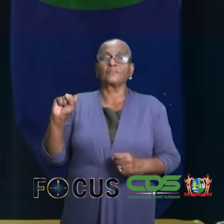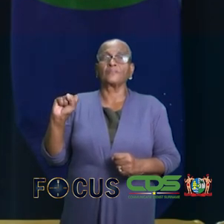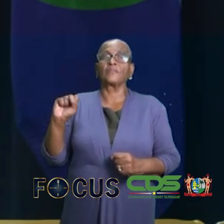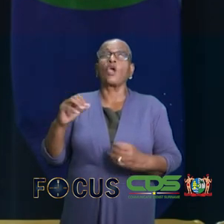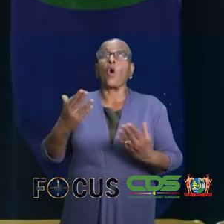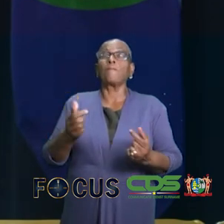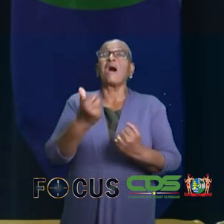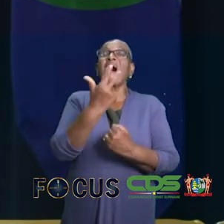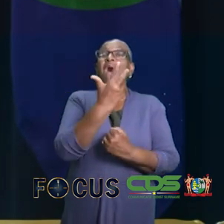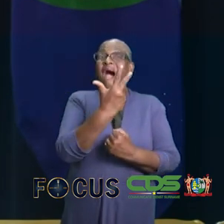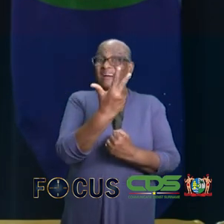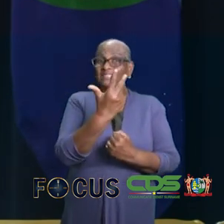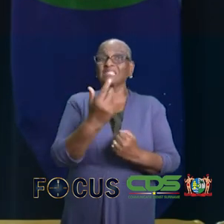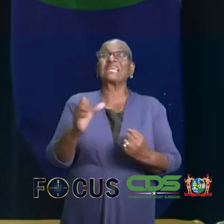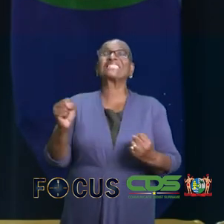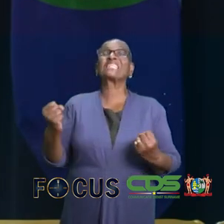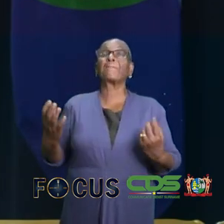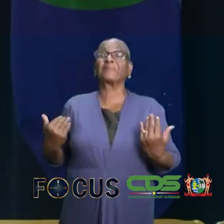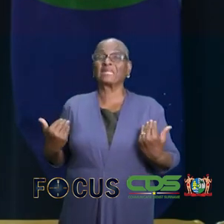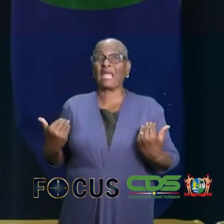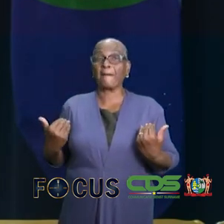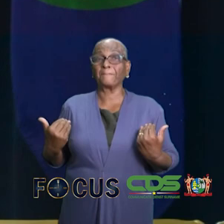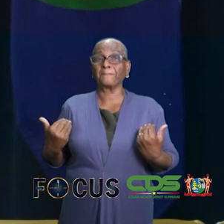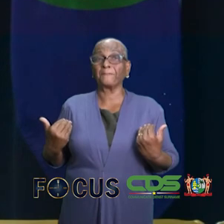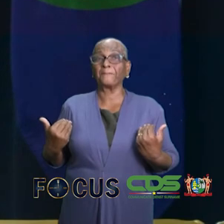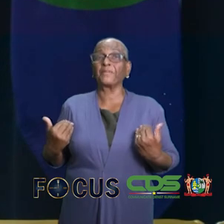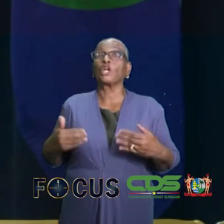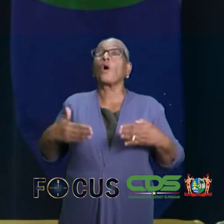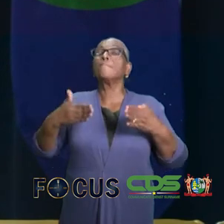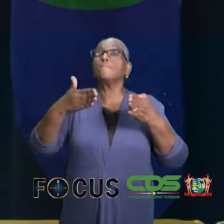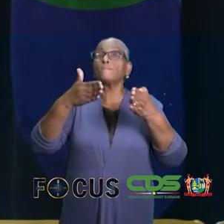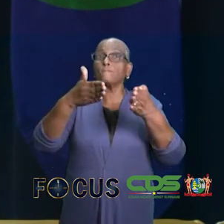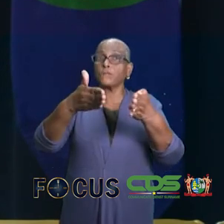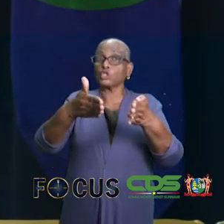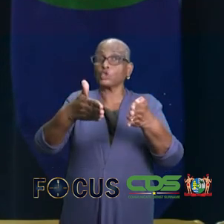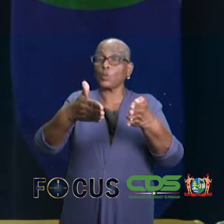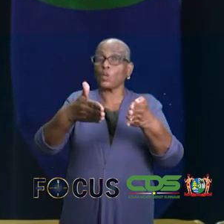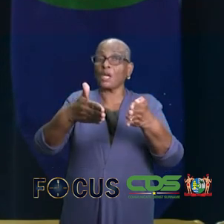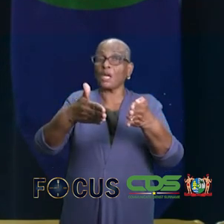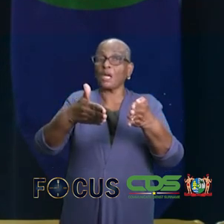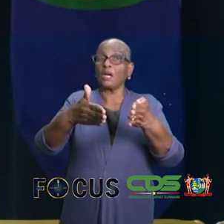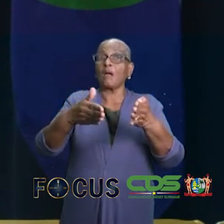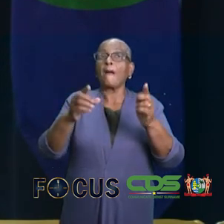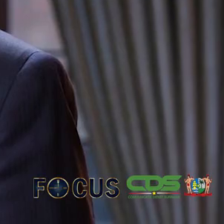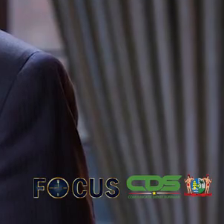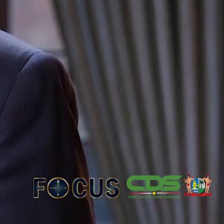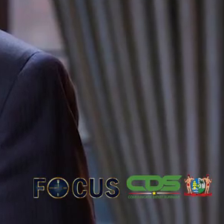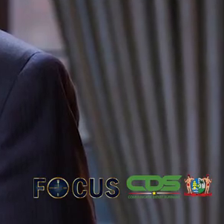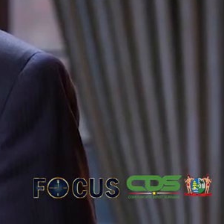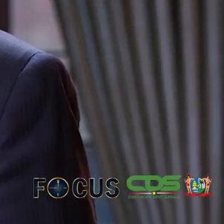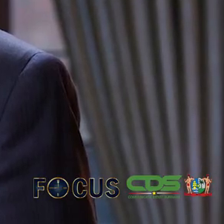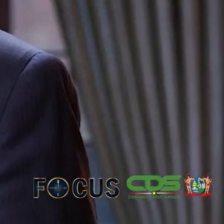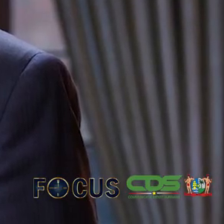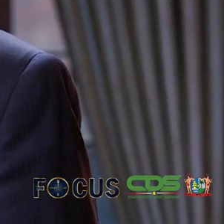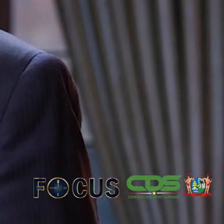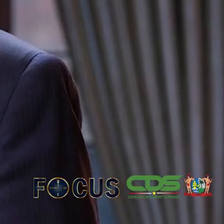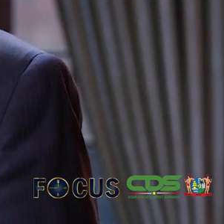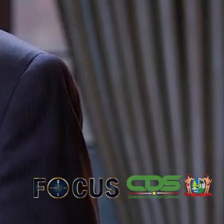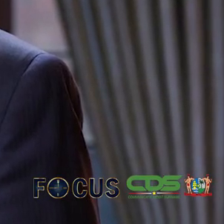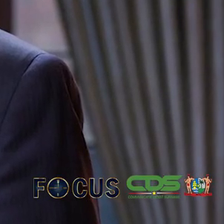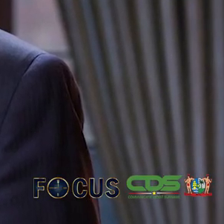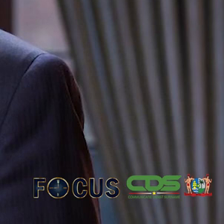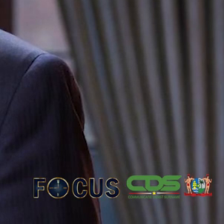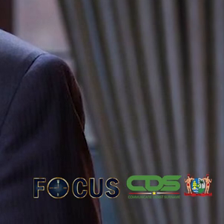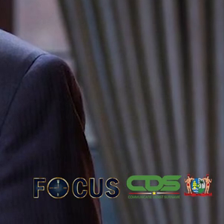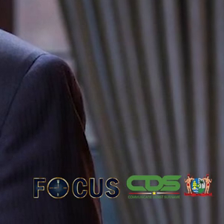op 8 september op audiëntie zijn bij de koning van Nederland, Willem-Alexander.